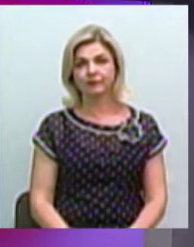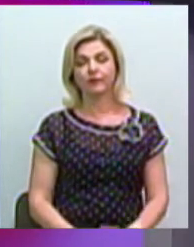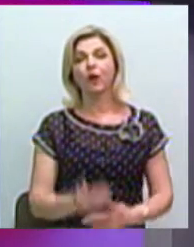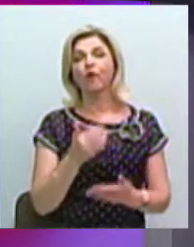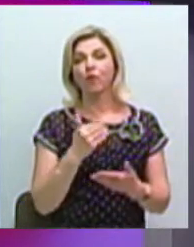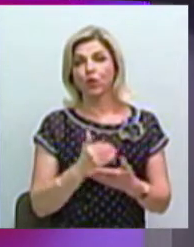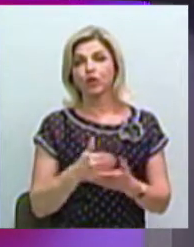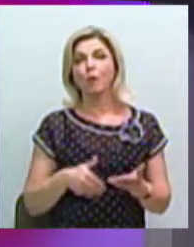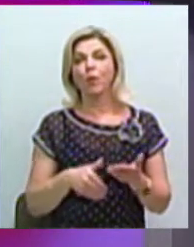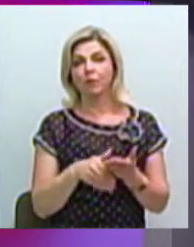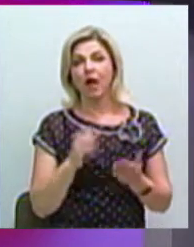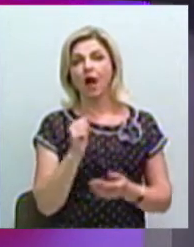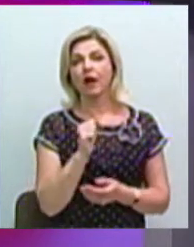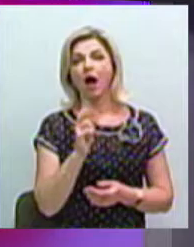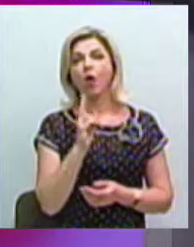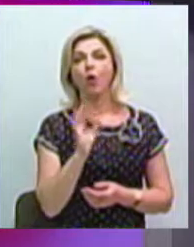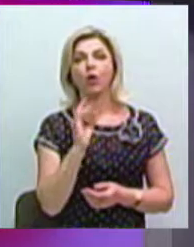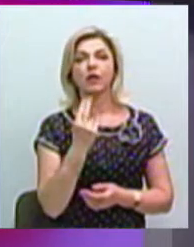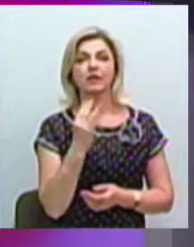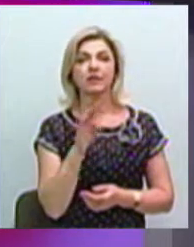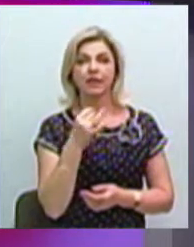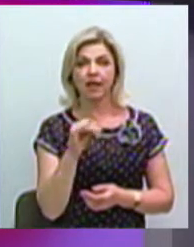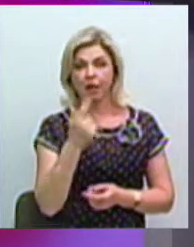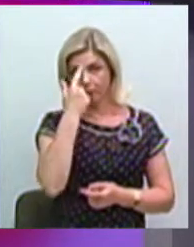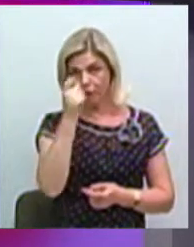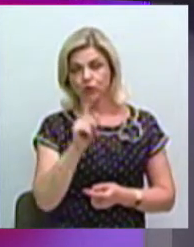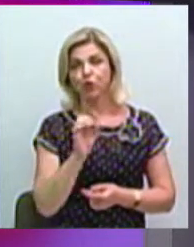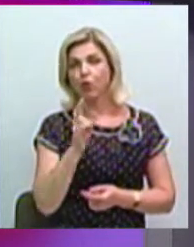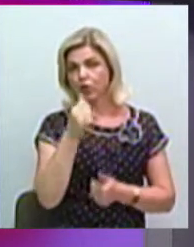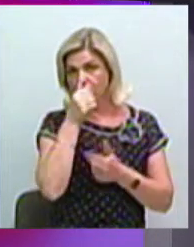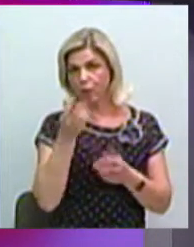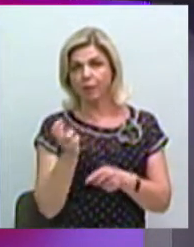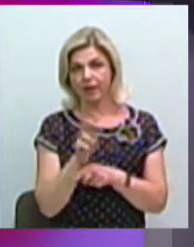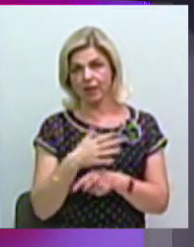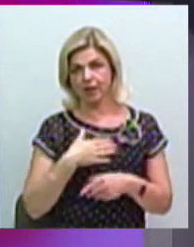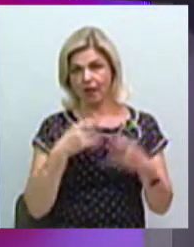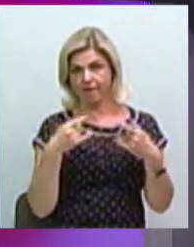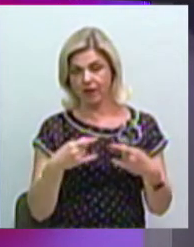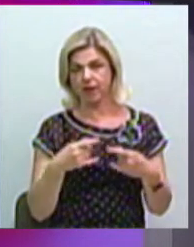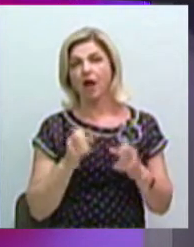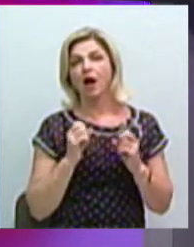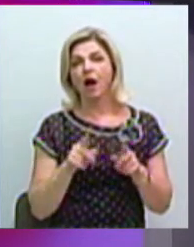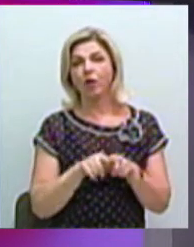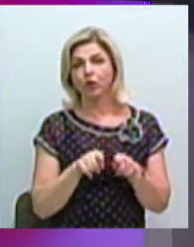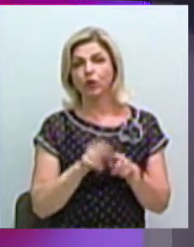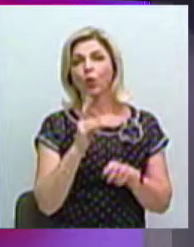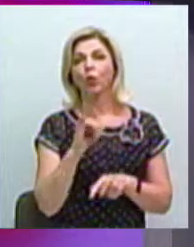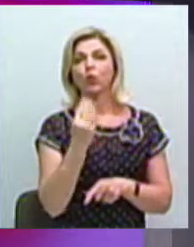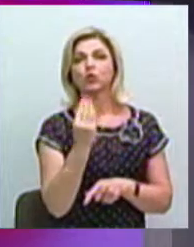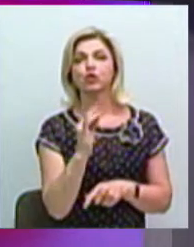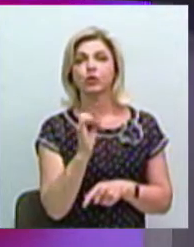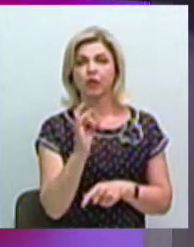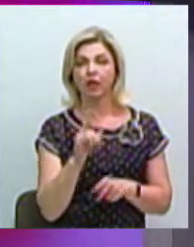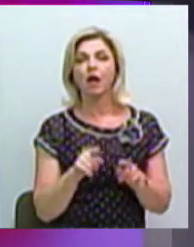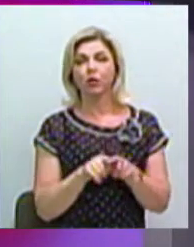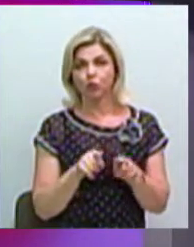Отже, помічниця Аркадія Корнацького повідомила нам, що він не зможе прибути на наш ефір. Як і Олександр Кушнір,